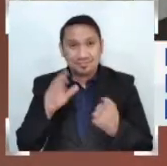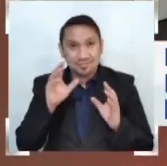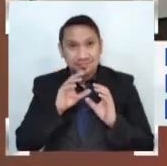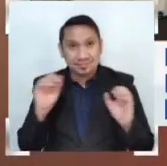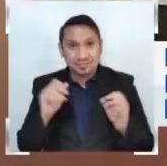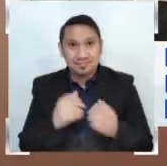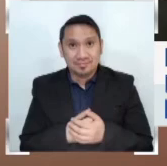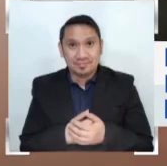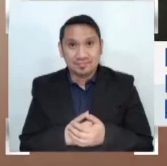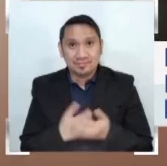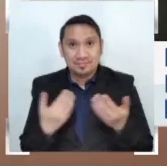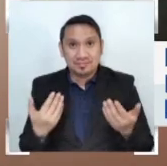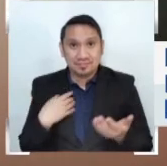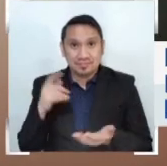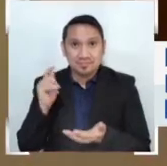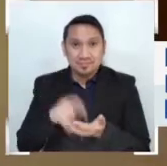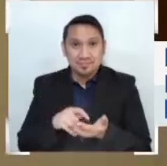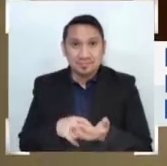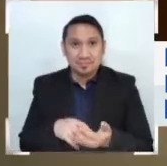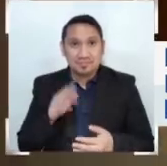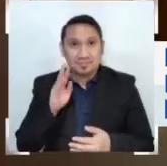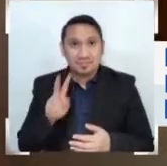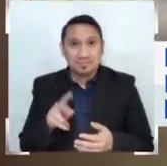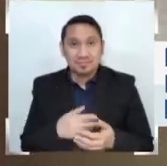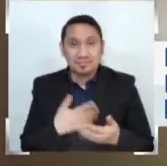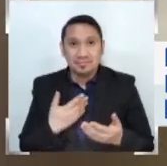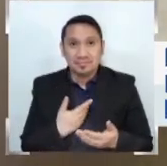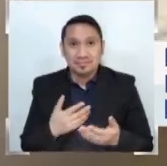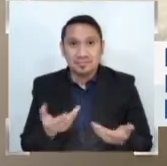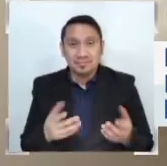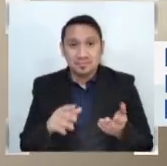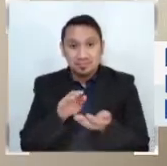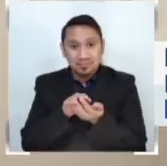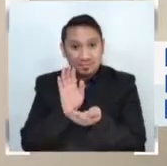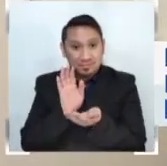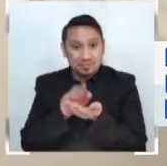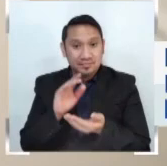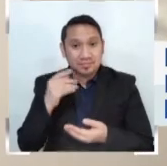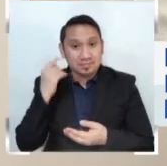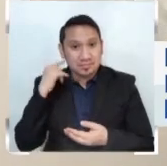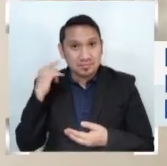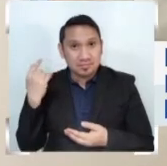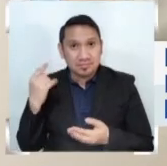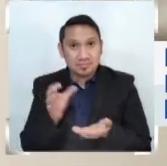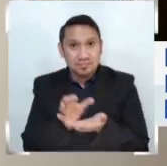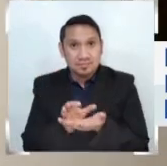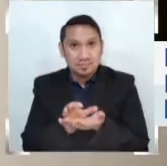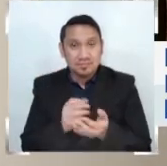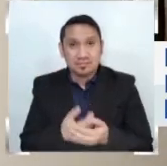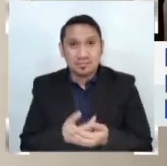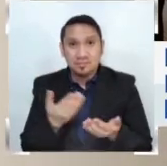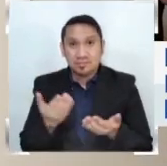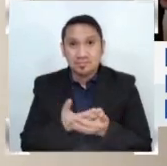boxing gloves na may pirma naman ni Pangulong Marcos at isang commemorative gold coin. Si Apolinario ang bagong Pilipinong